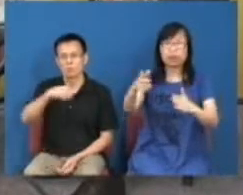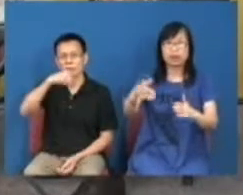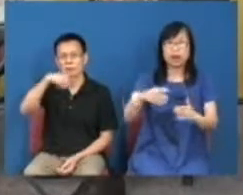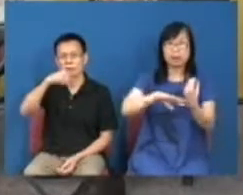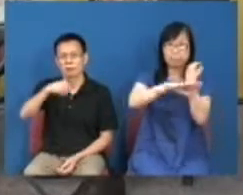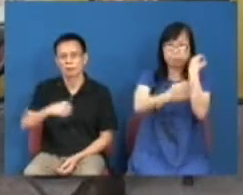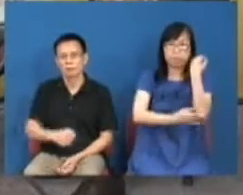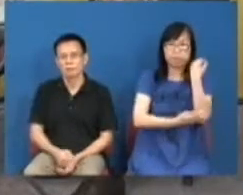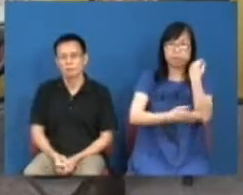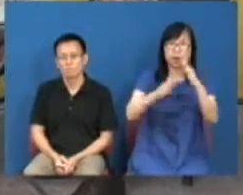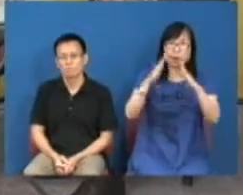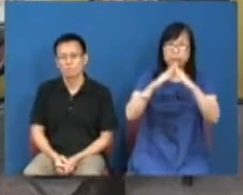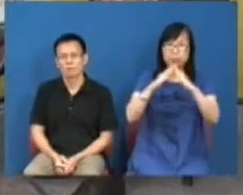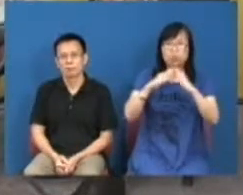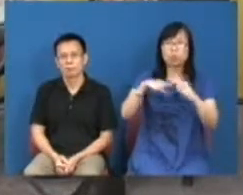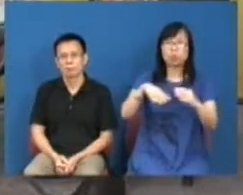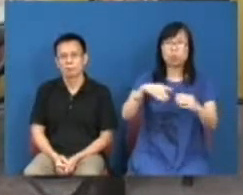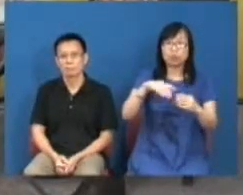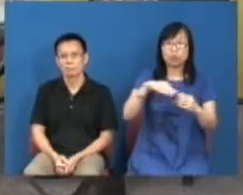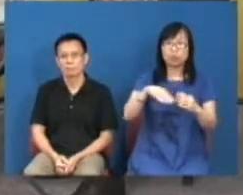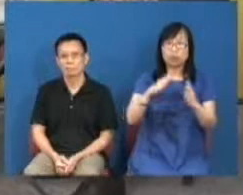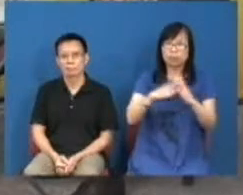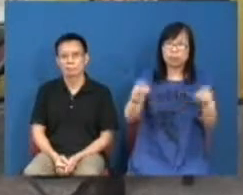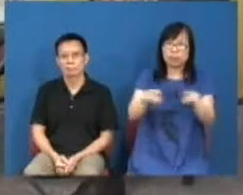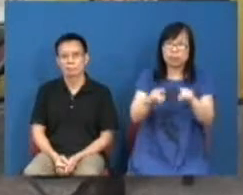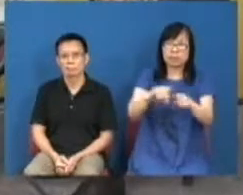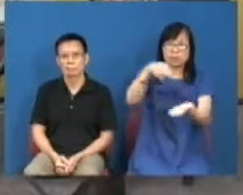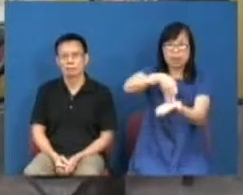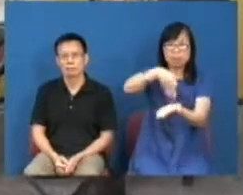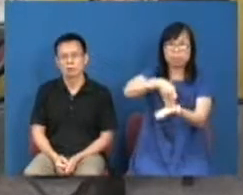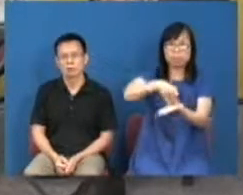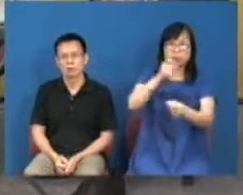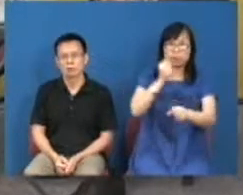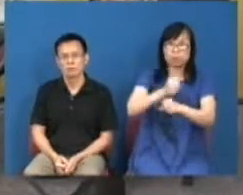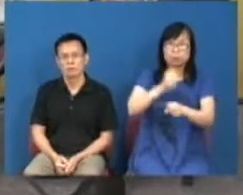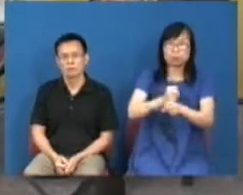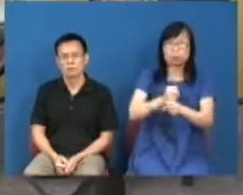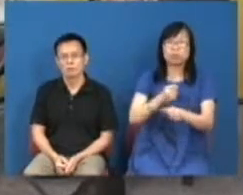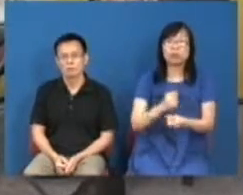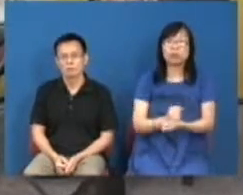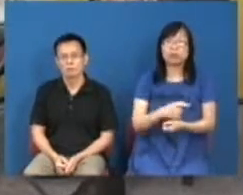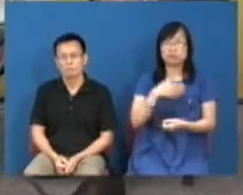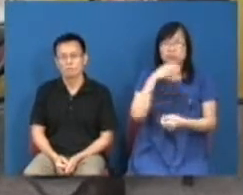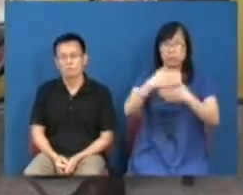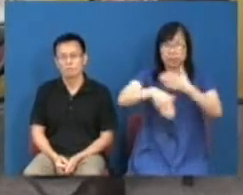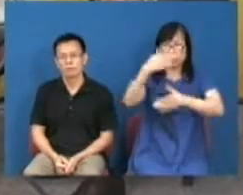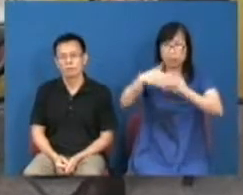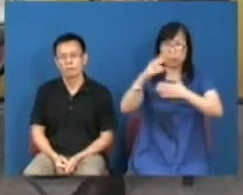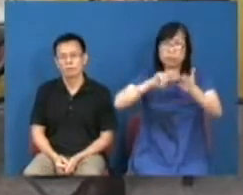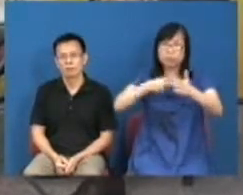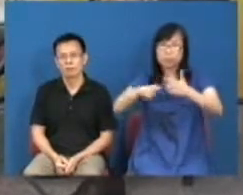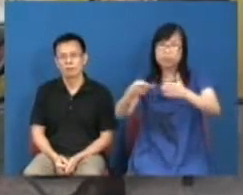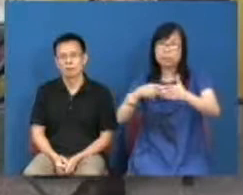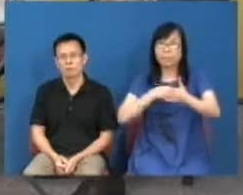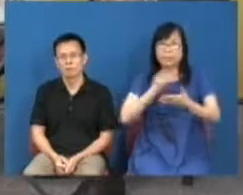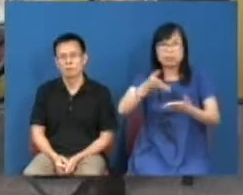法庭法院屋苑裏面呢，有些同法團一起參與這個工作呢，亦都雖然在樓宇維修嗰方面是比較